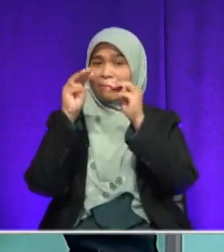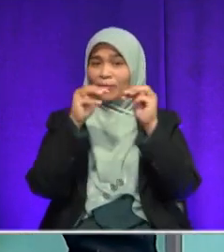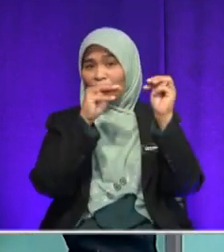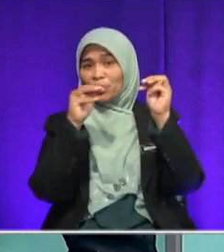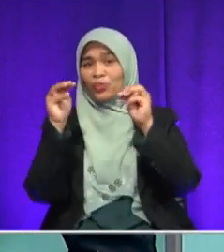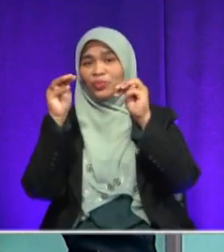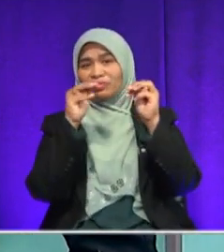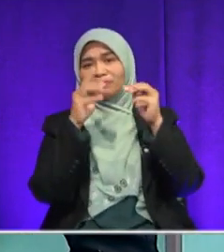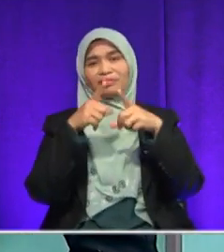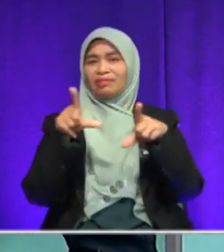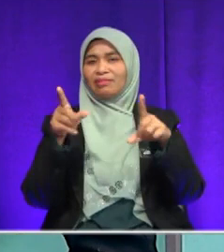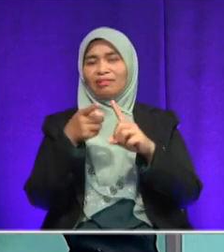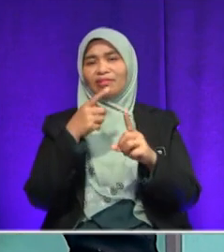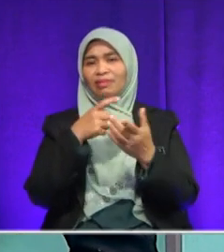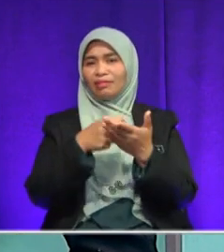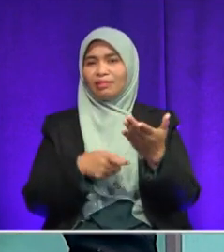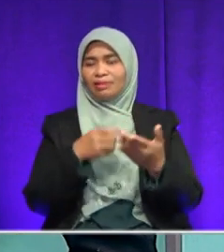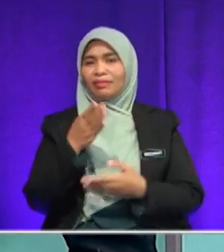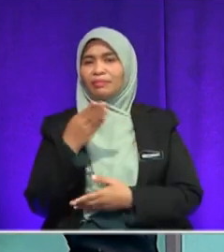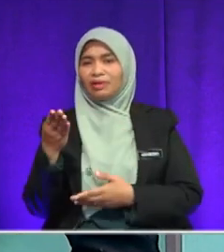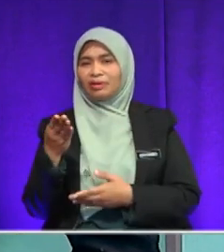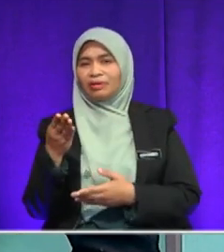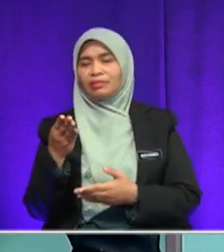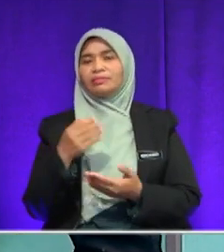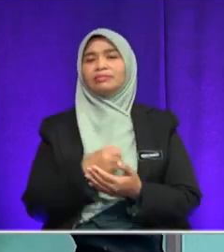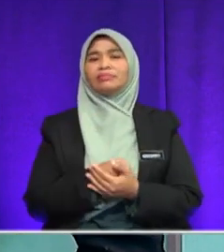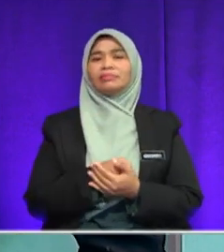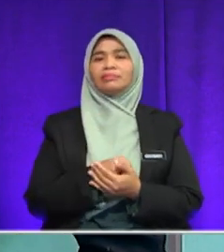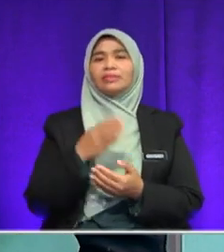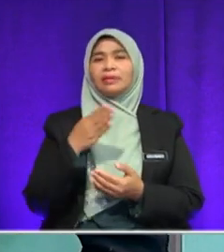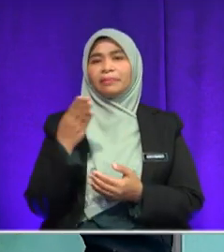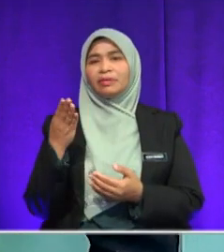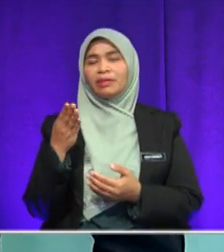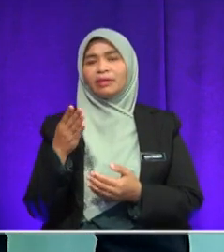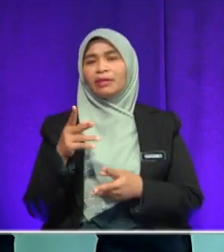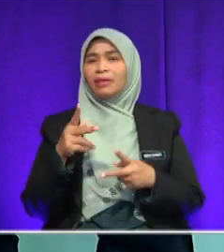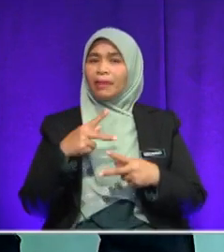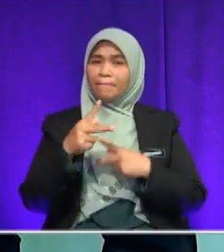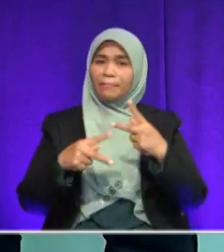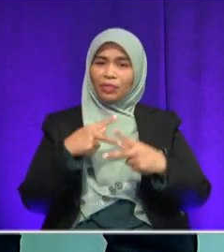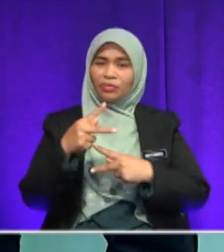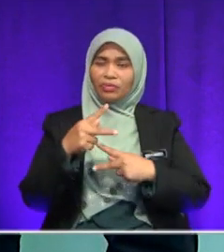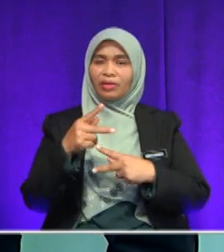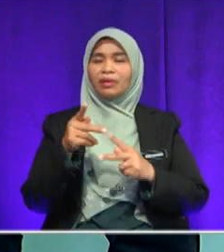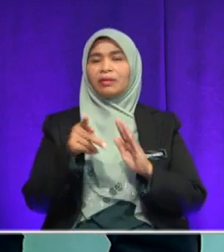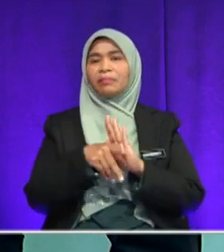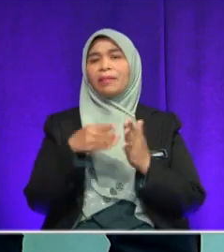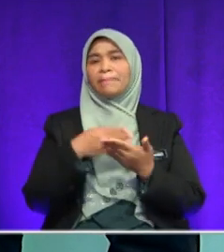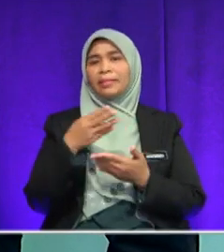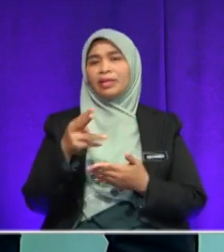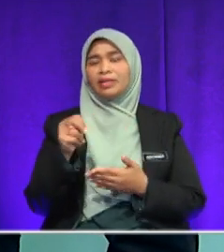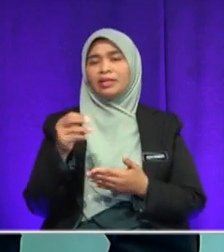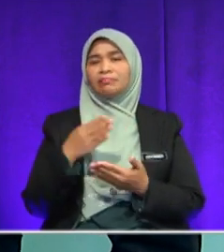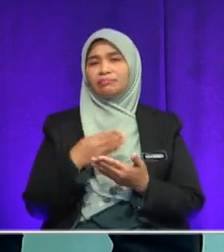selain daripada harga barang tersebut, biasanya proses pembelian ataupun permintaan ke atas barang, biasanya